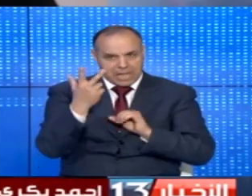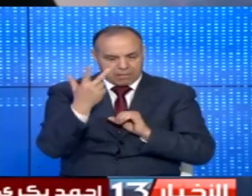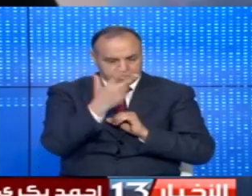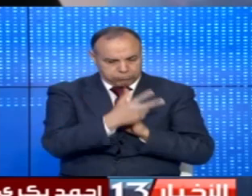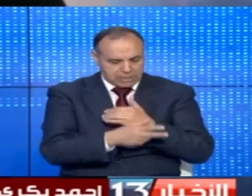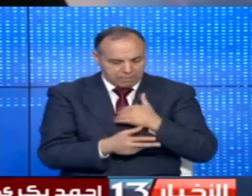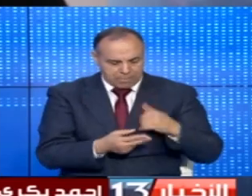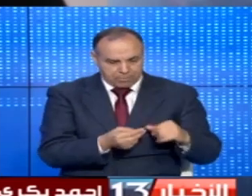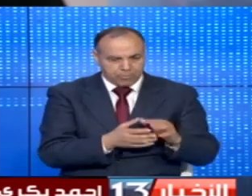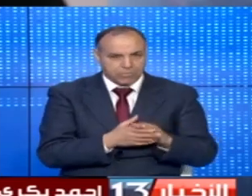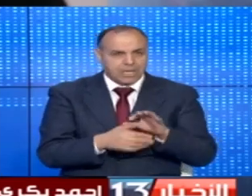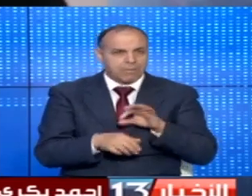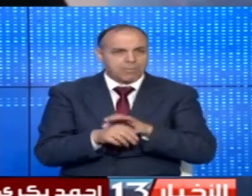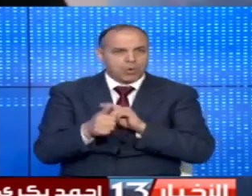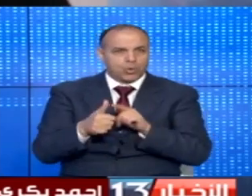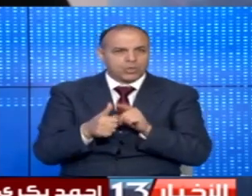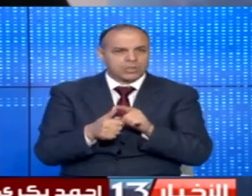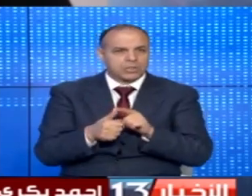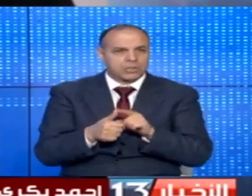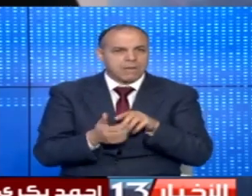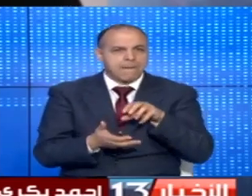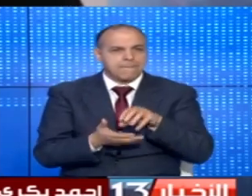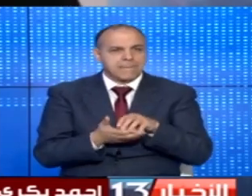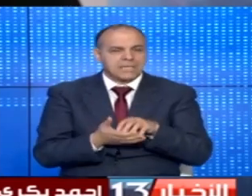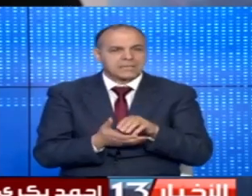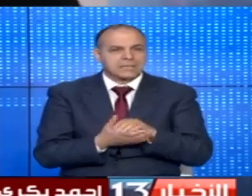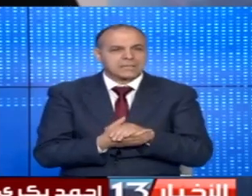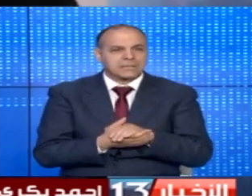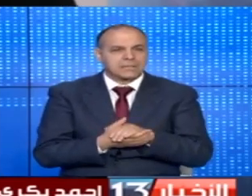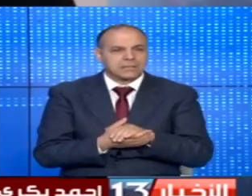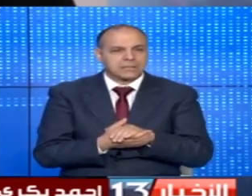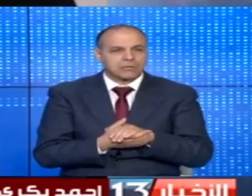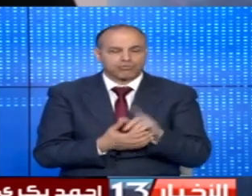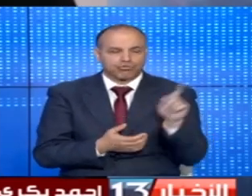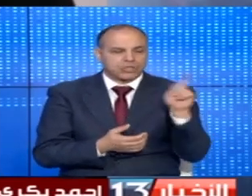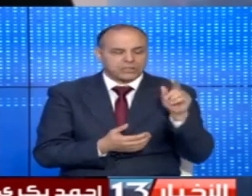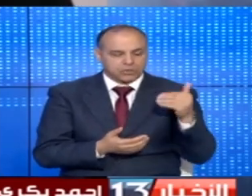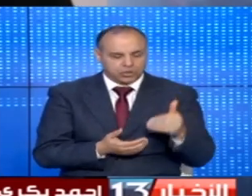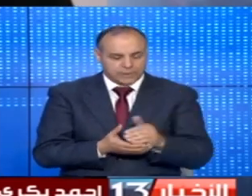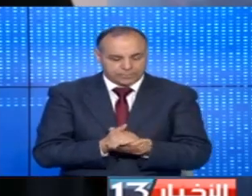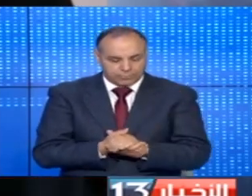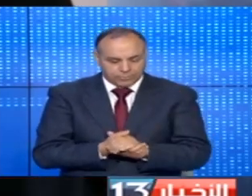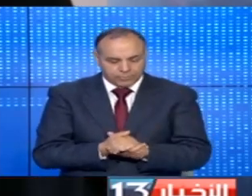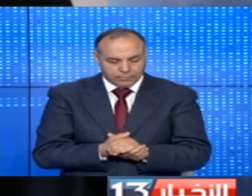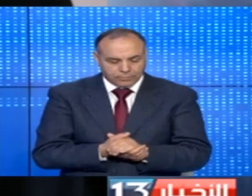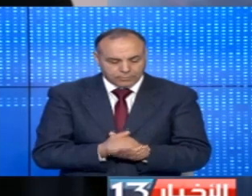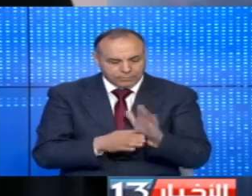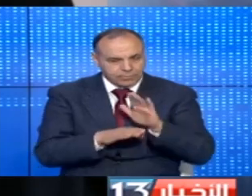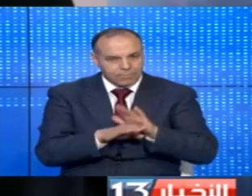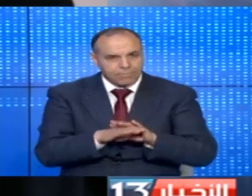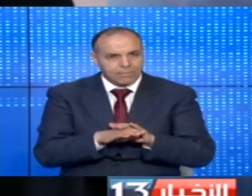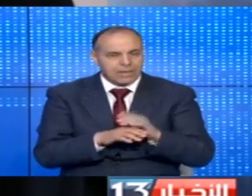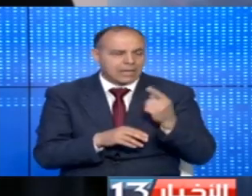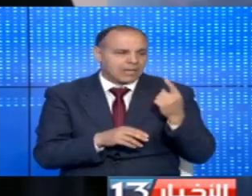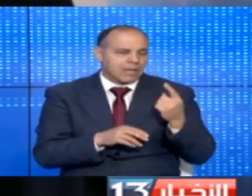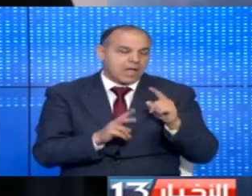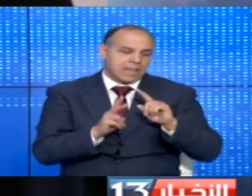اللي تجينا من مركز ام انها يعني